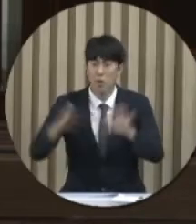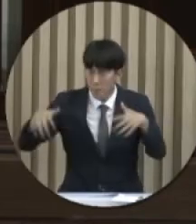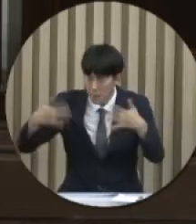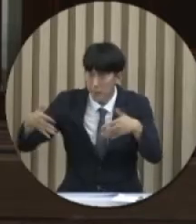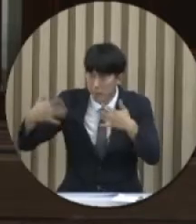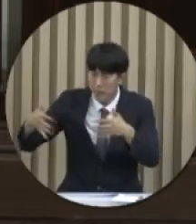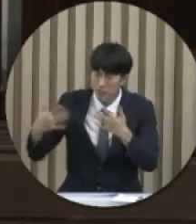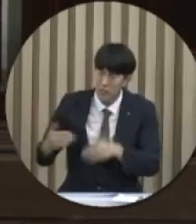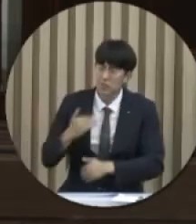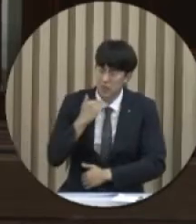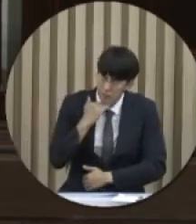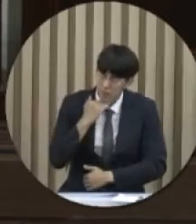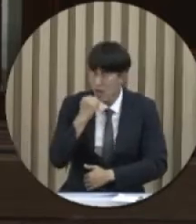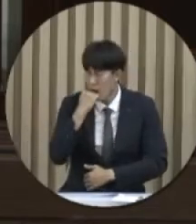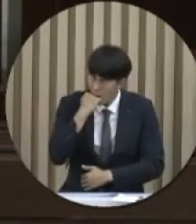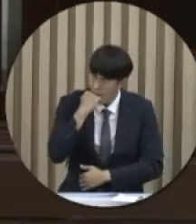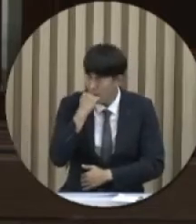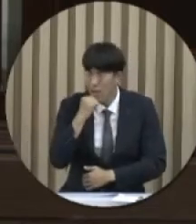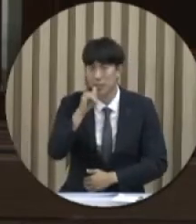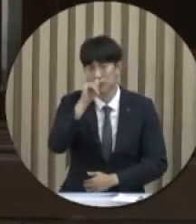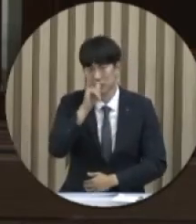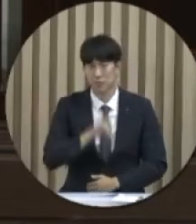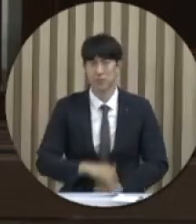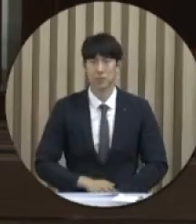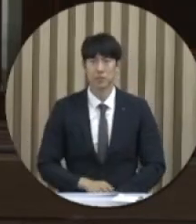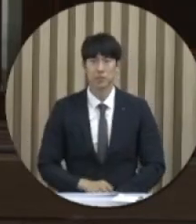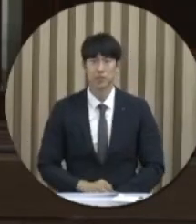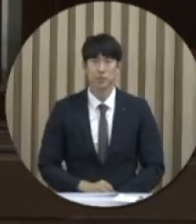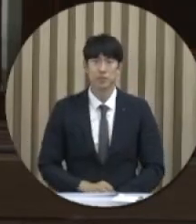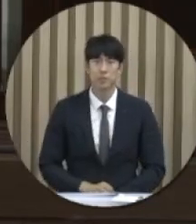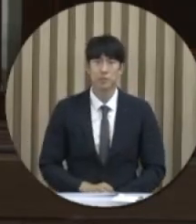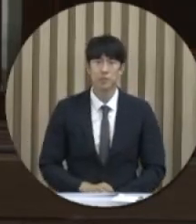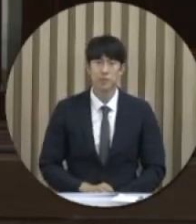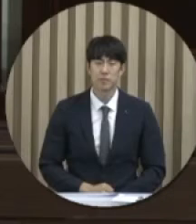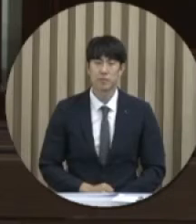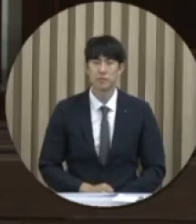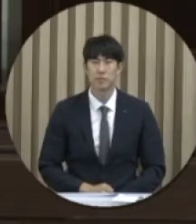불어오기만을 지역 주민들은 손꼽아 기다리게 되었습니다.